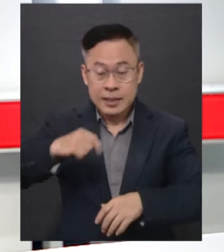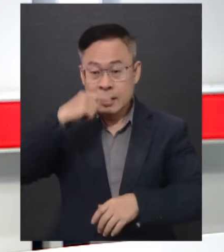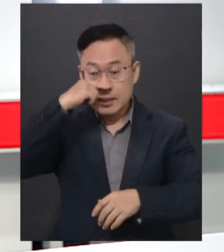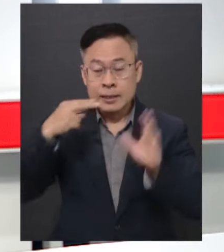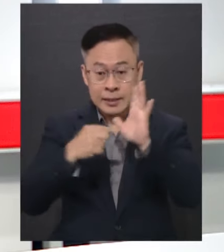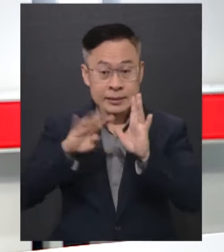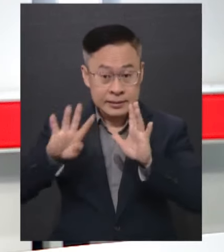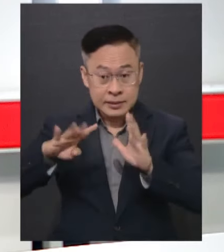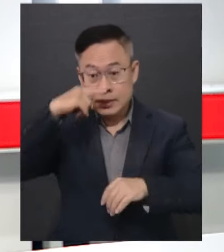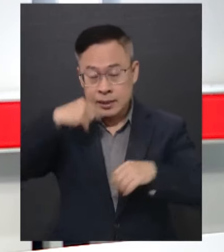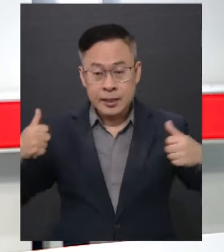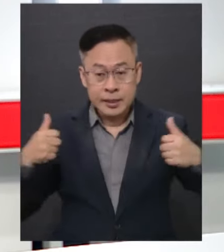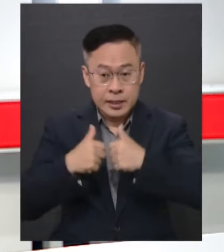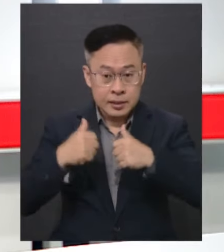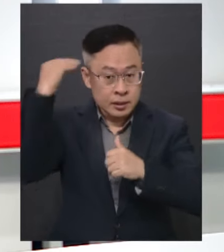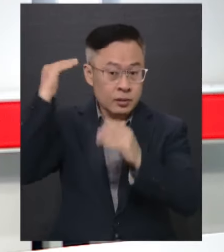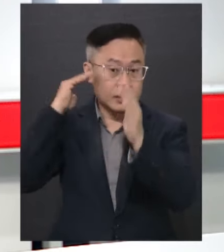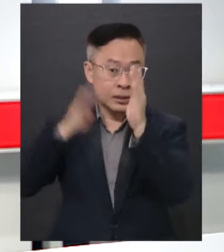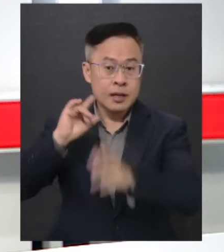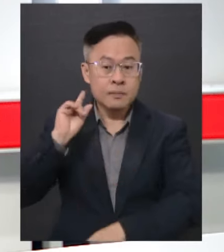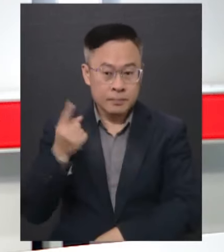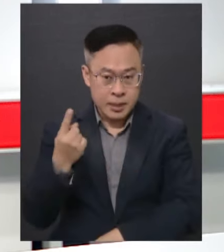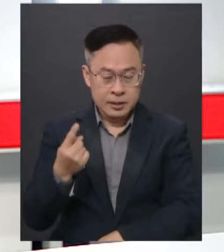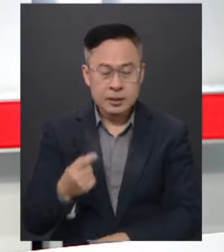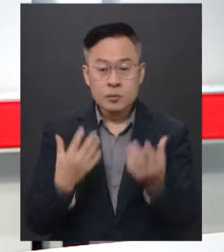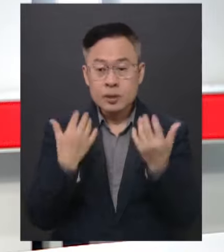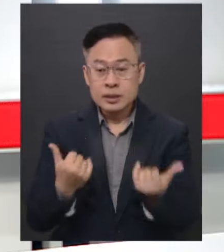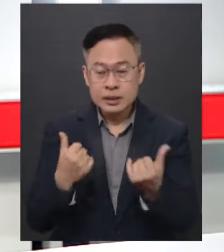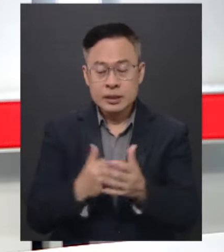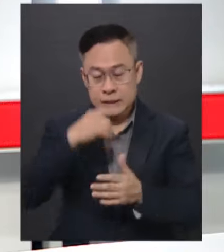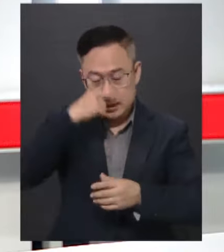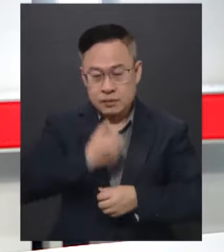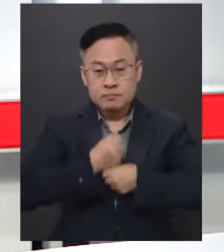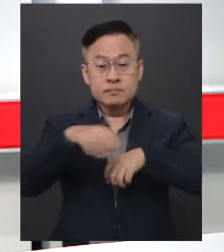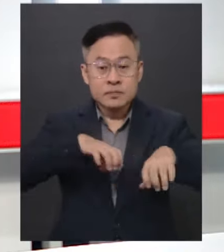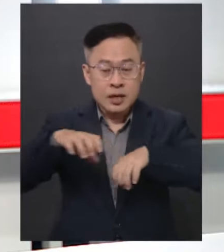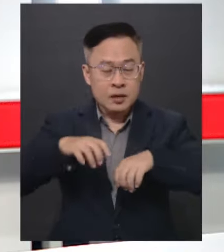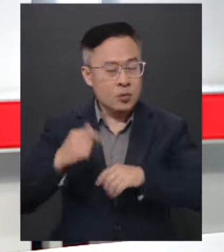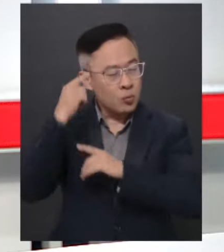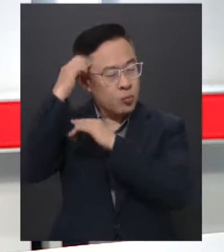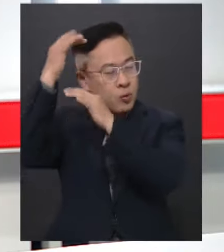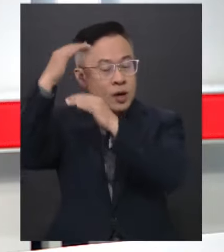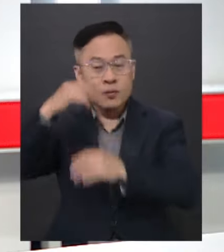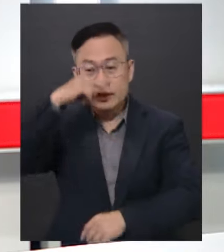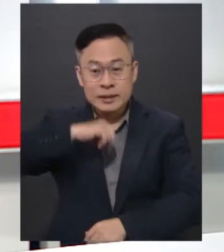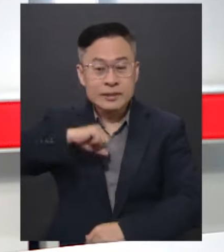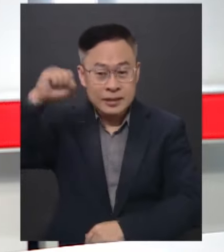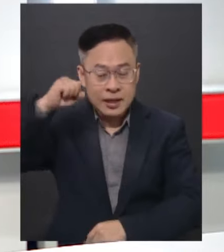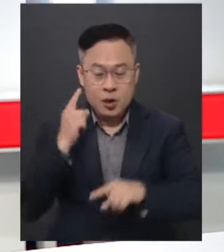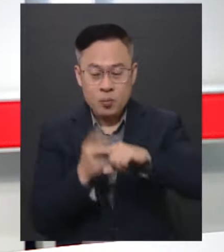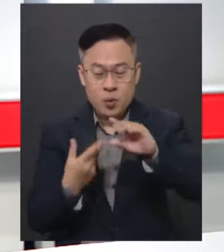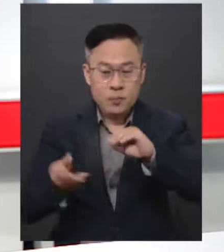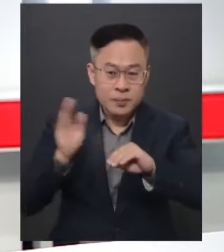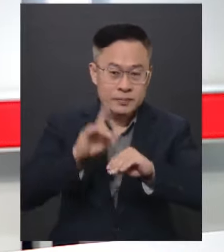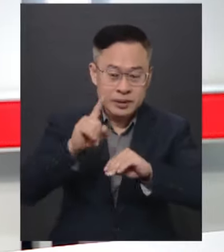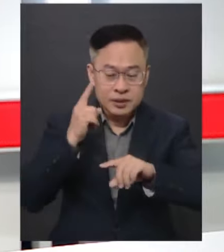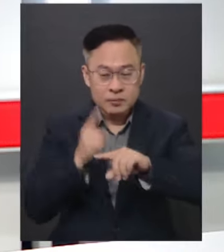นัดนี้เป็นนัดที่เชื่อว่าแฟนๆชาวไทยหลายๆคนนคาดหวังเอาไว้ว่าจะสามารถเก็บแต้มในบ้านเราได้ด้วยเช่นเดียวกันค่ะซึ่งล่าสุดค่ะ